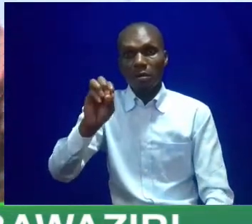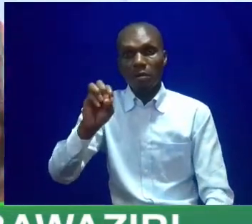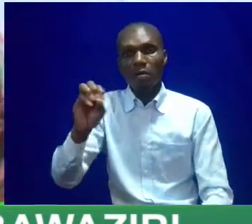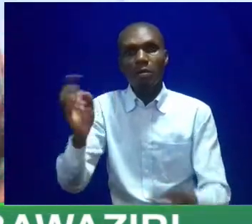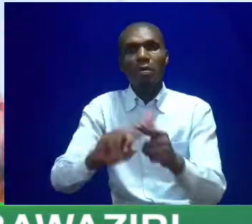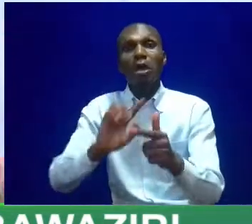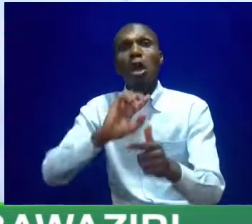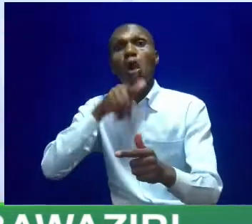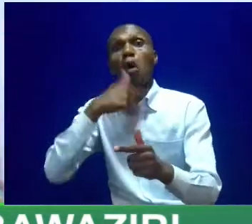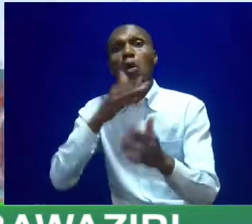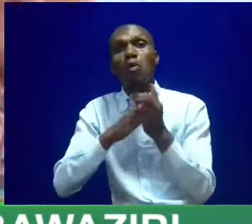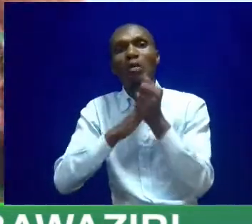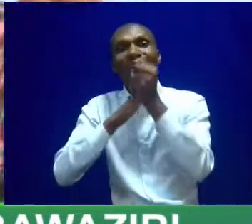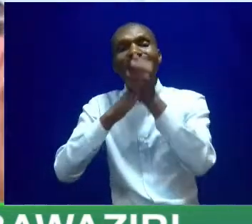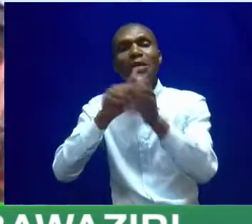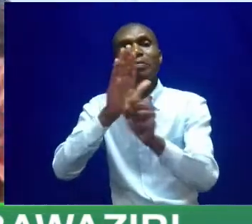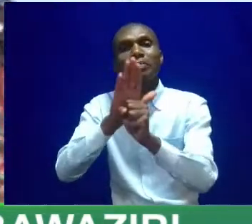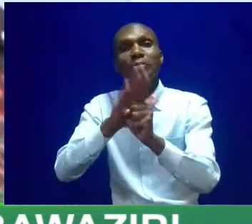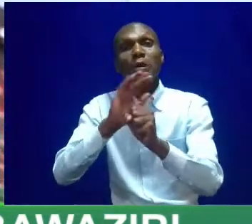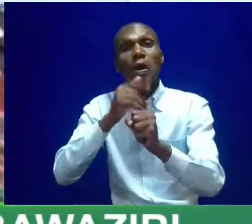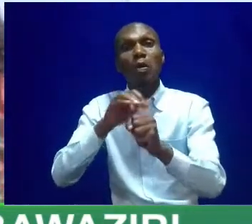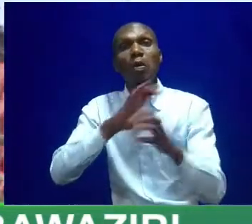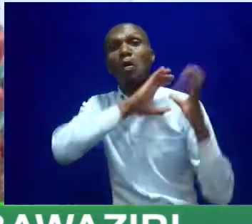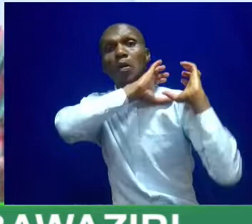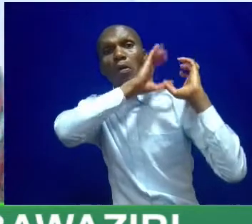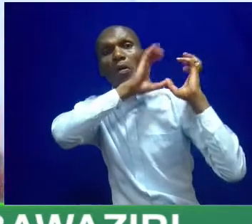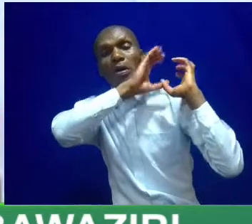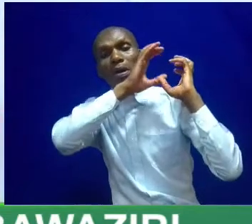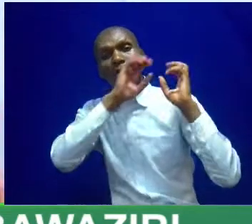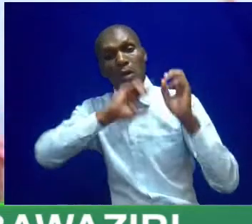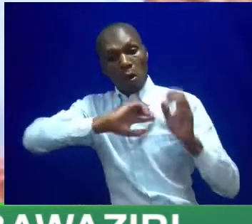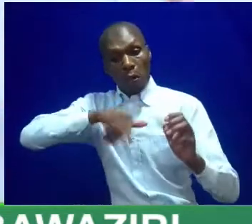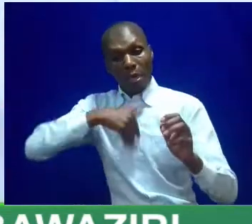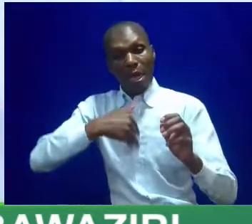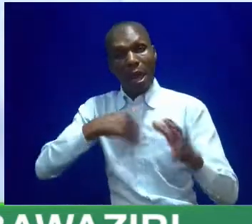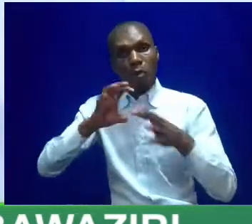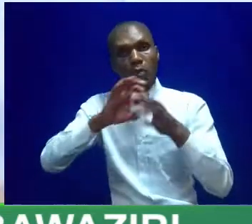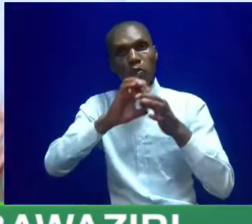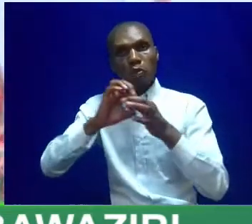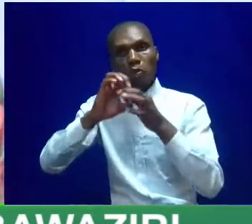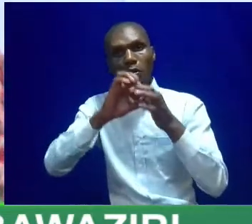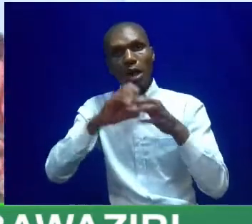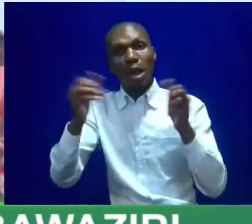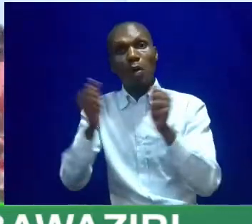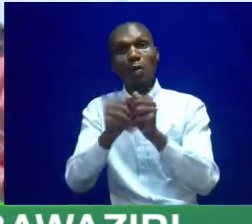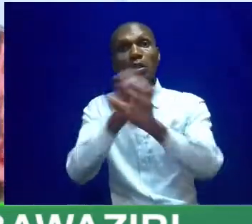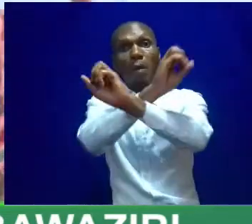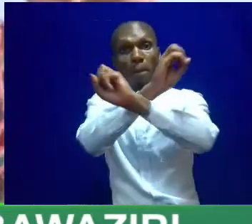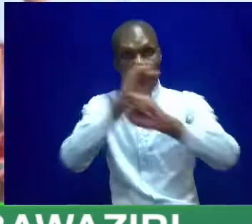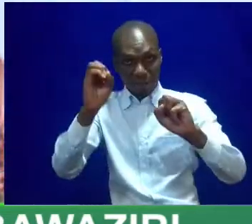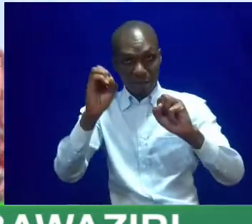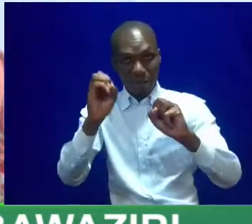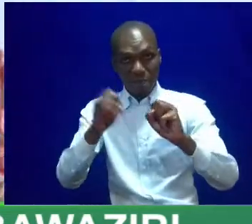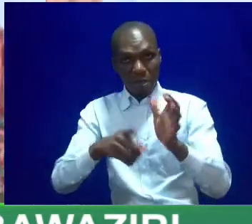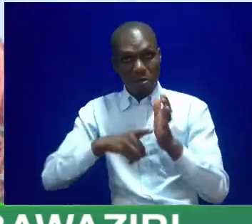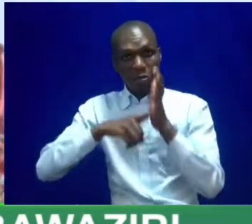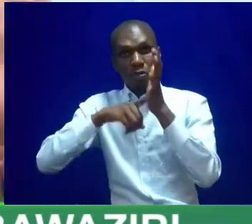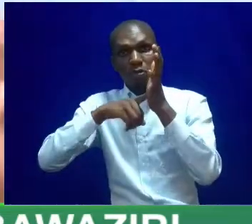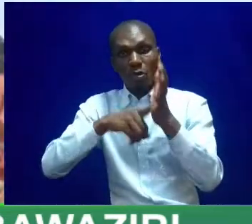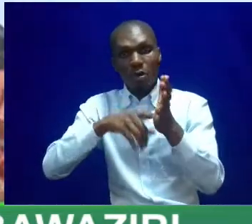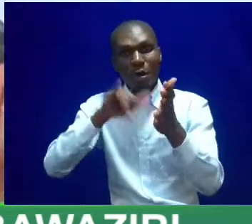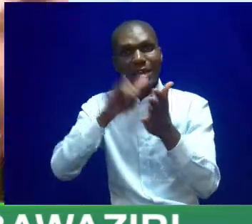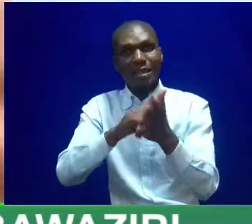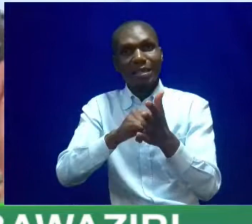wale viongozi wote ambao wako ndani ya Kilifi, sisi tutashirikiana na rais kuhakikisha